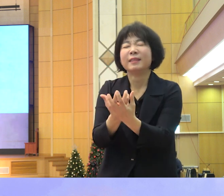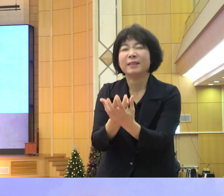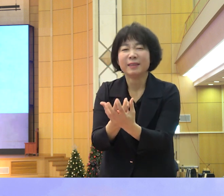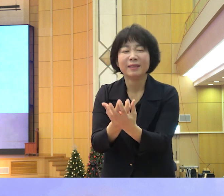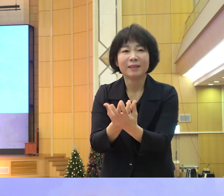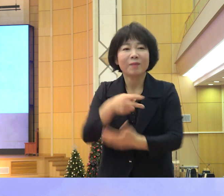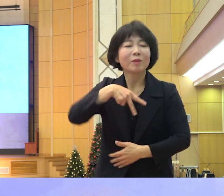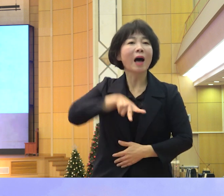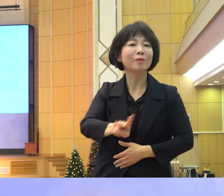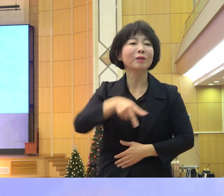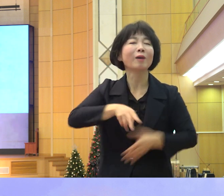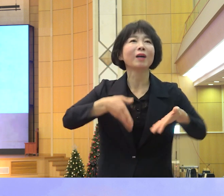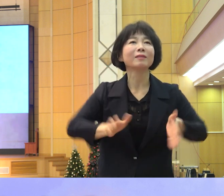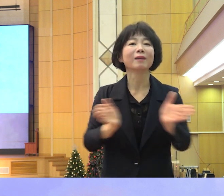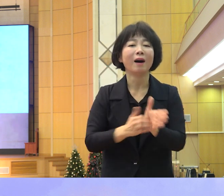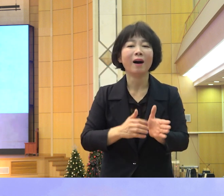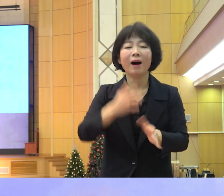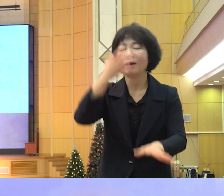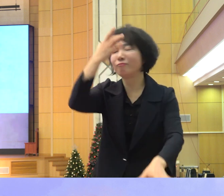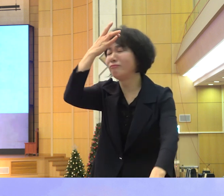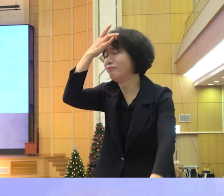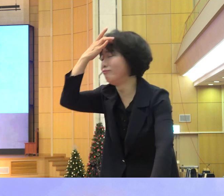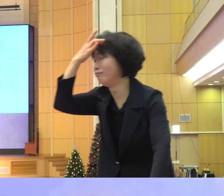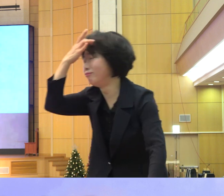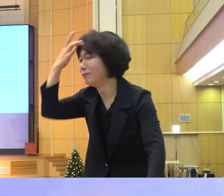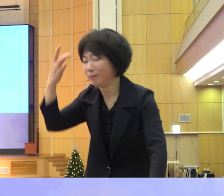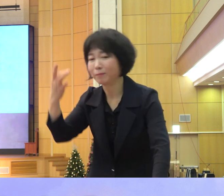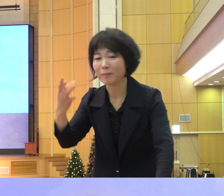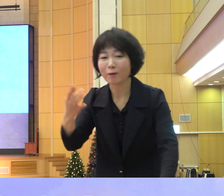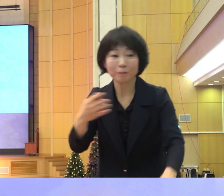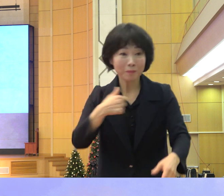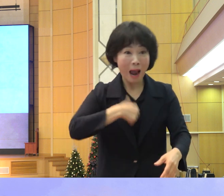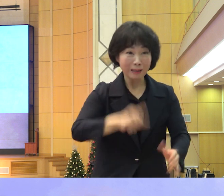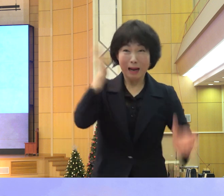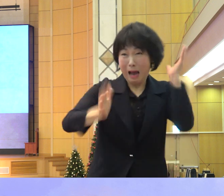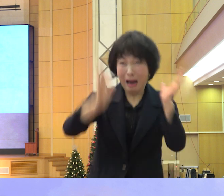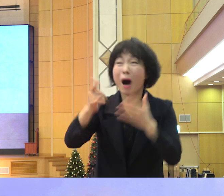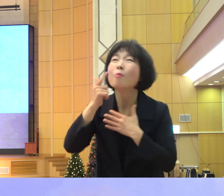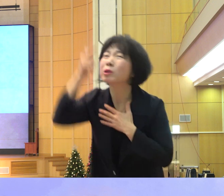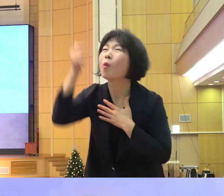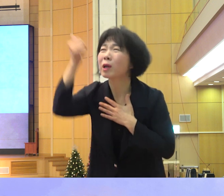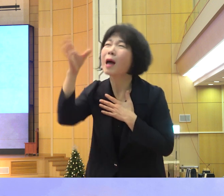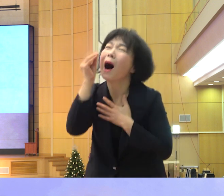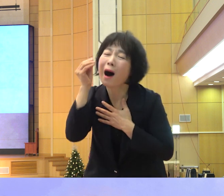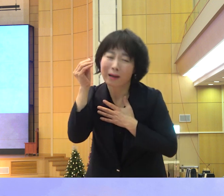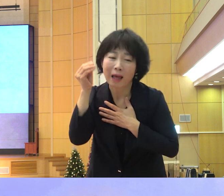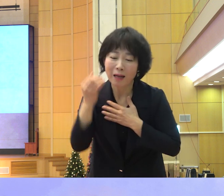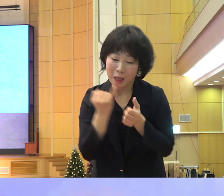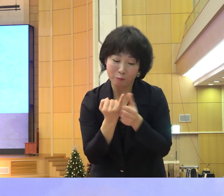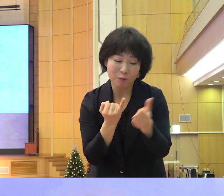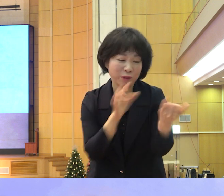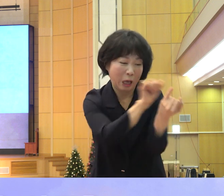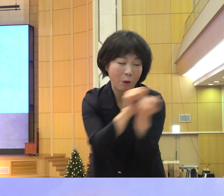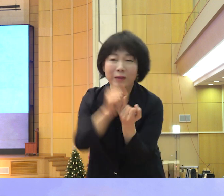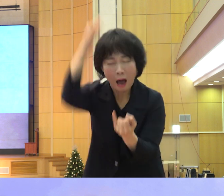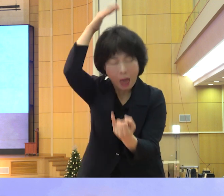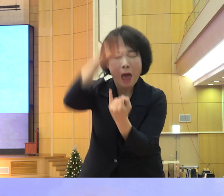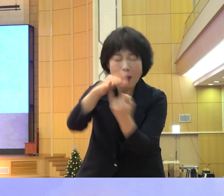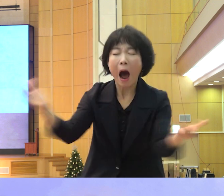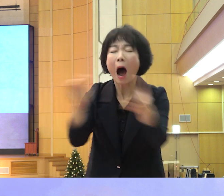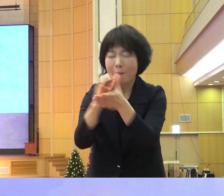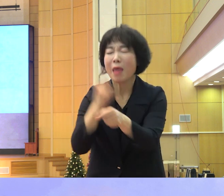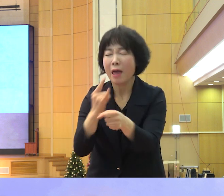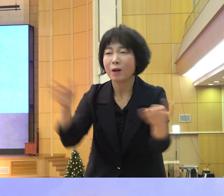알지요? 나도 오늘 아멘 할 테니까 축복 기도해 주세요. 이제 낳겠습니다 하고